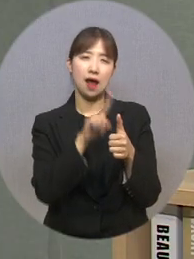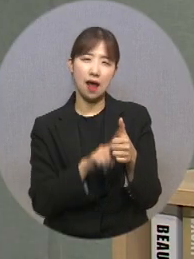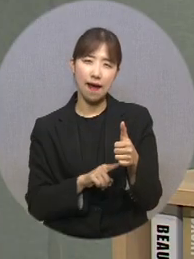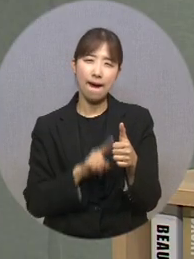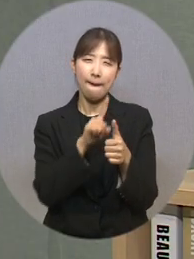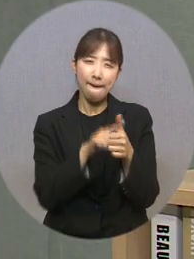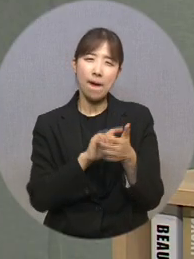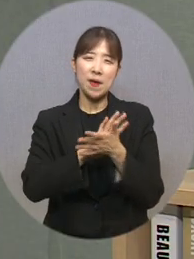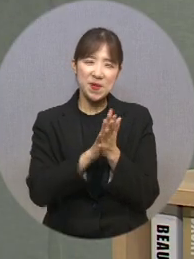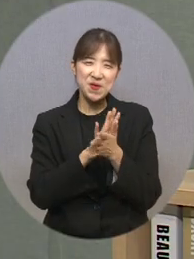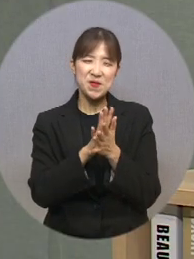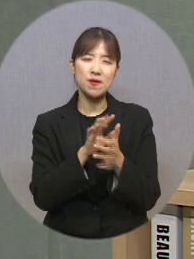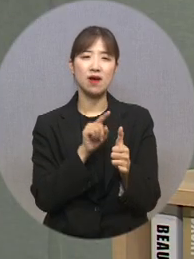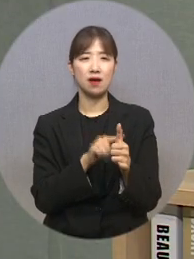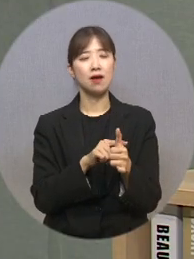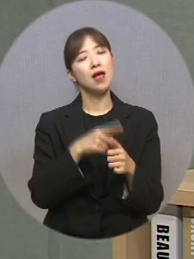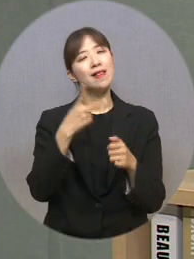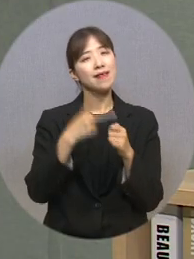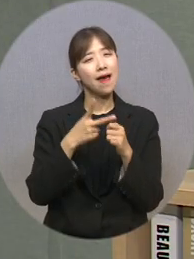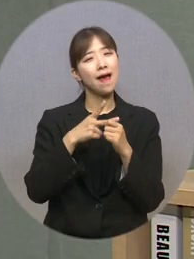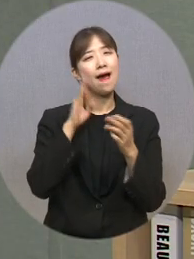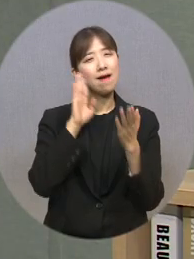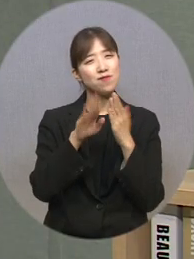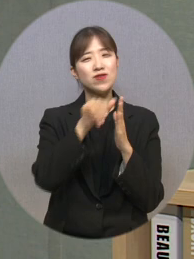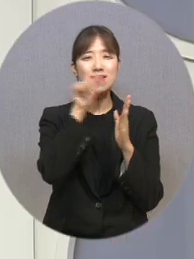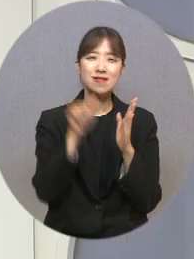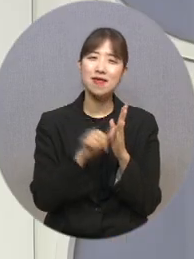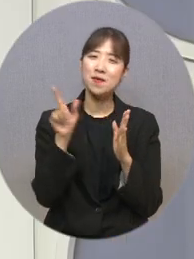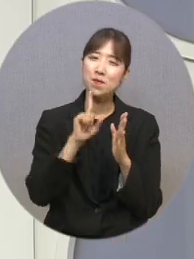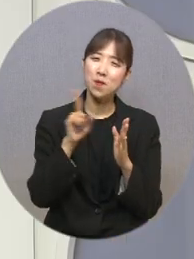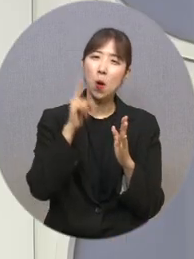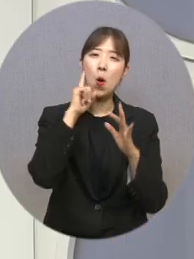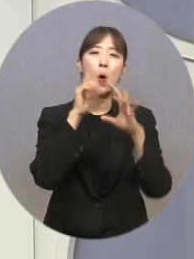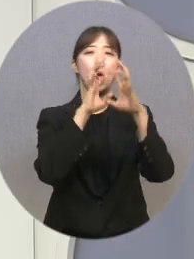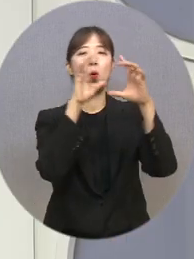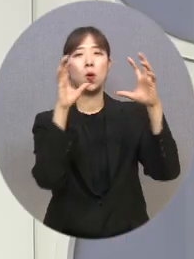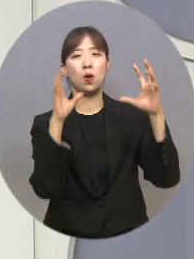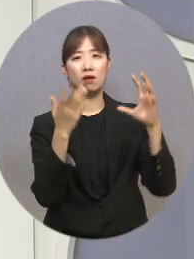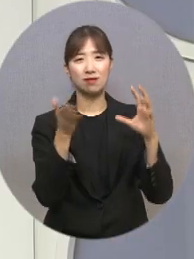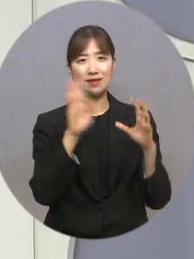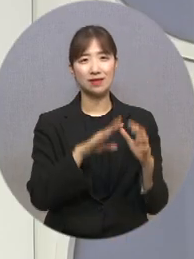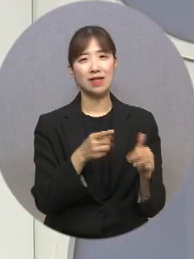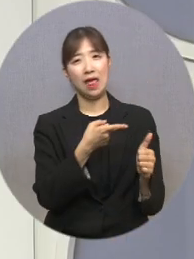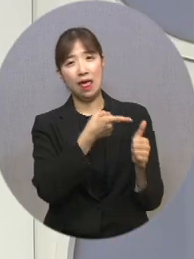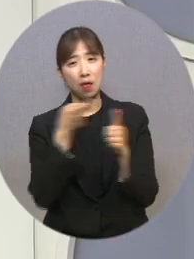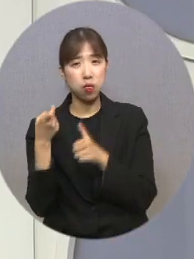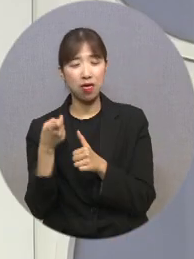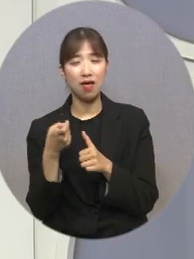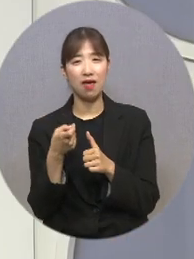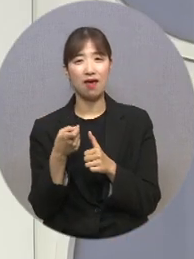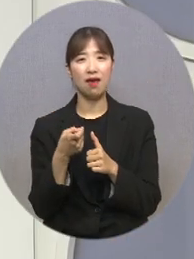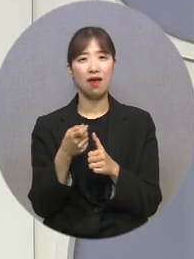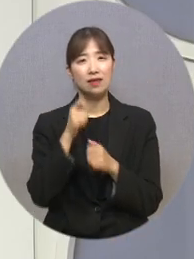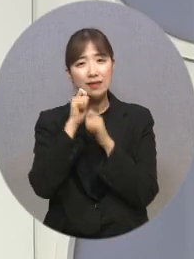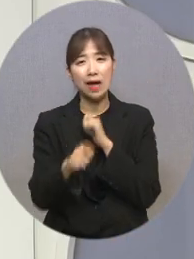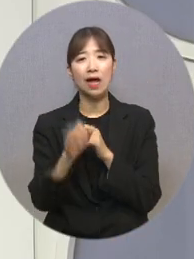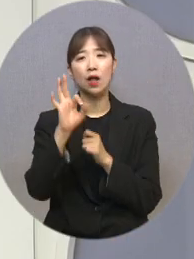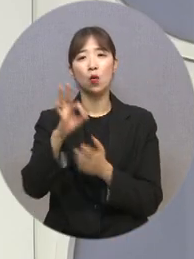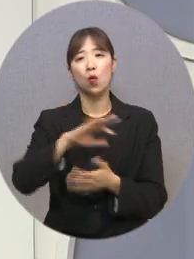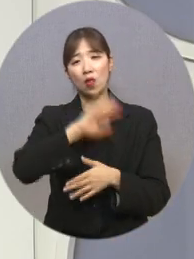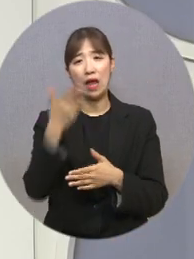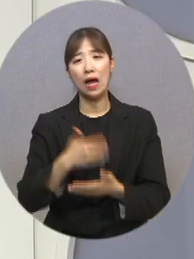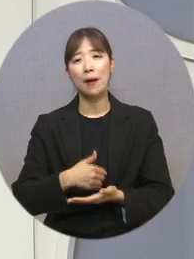사람은 이제 제2의 인생을 어떻게 살지 꿈에 부풀어 있는데 막 현혹시켜서 이제 돈을 다 사기를 다 이제 해서 가져가 버리거든요.